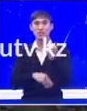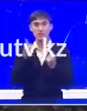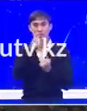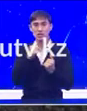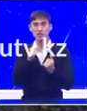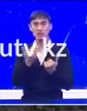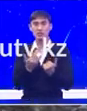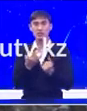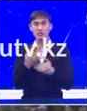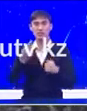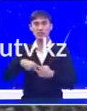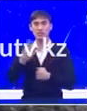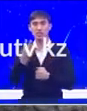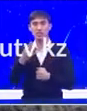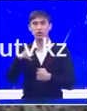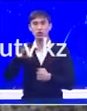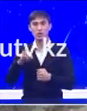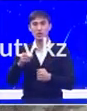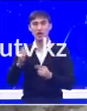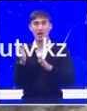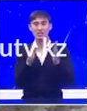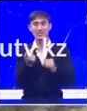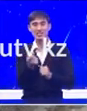24 тонн лесных семян